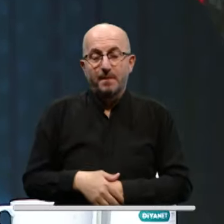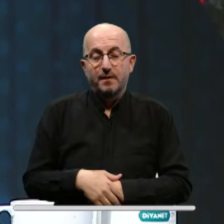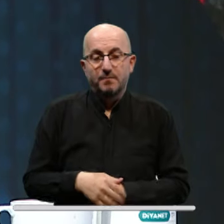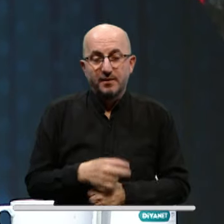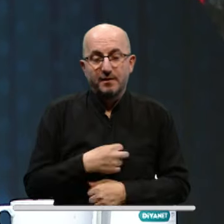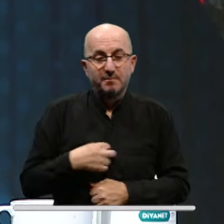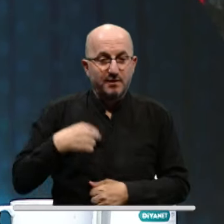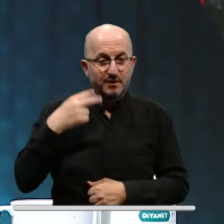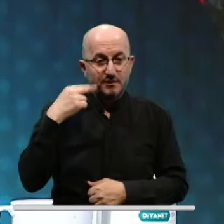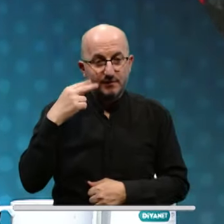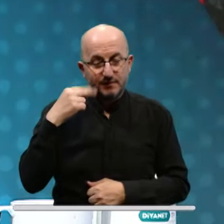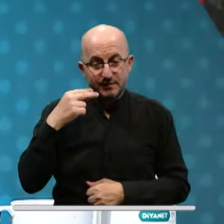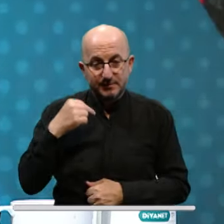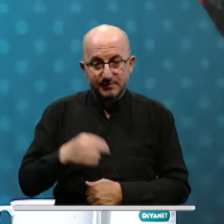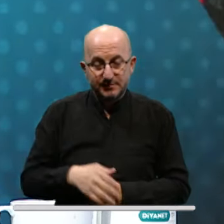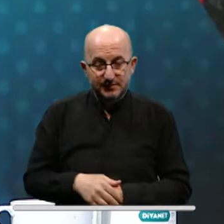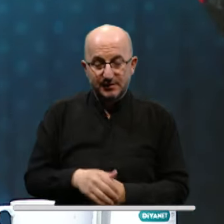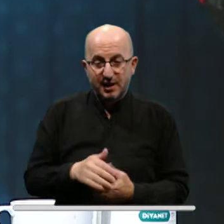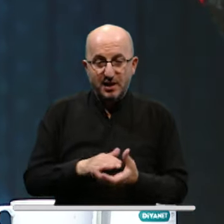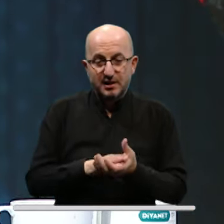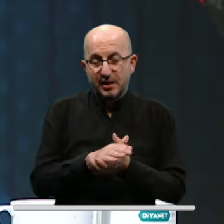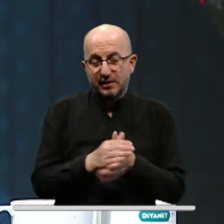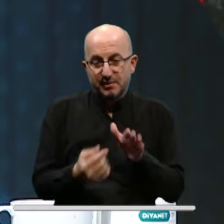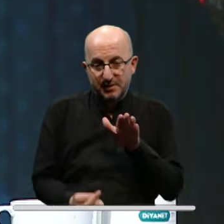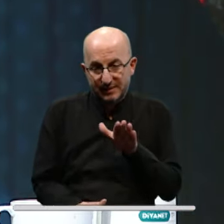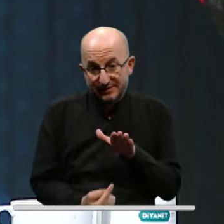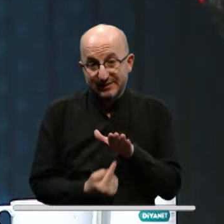Vesselam diyor. Hatırladım. Ayağına batan diken bile.